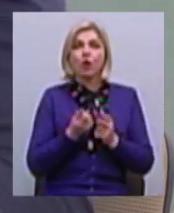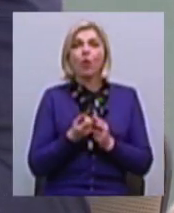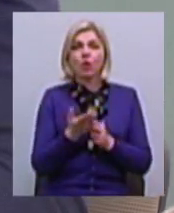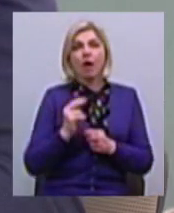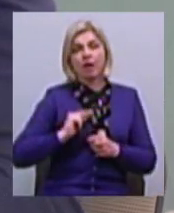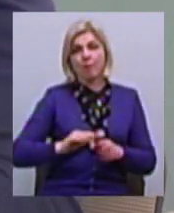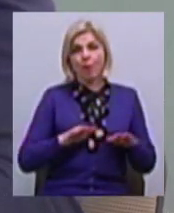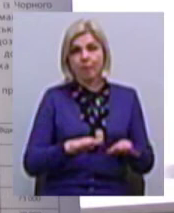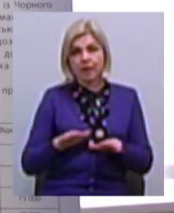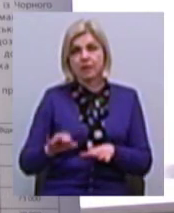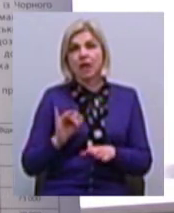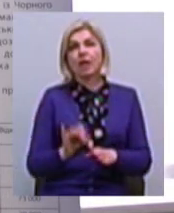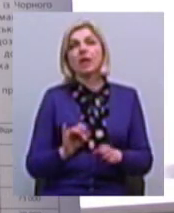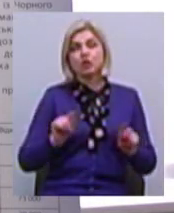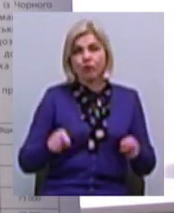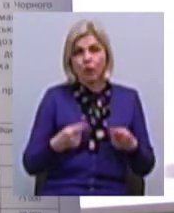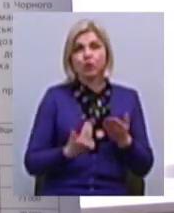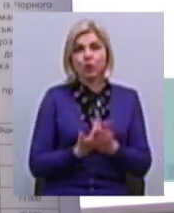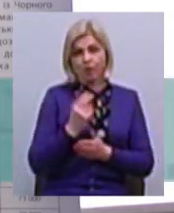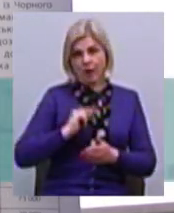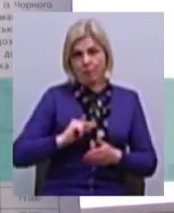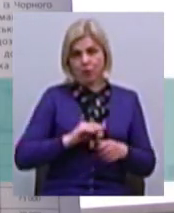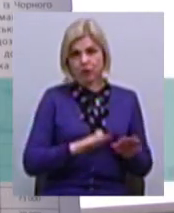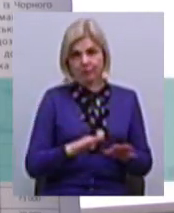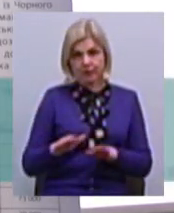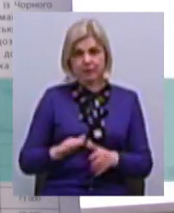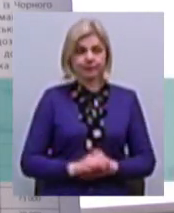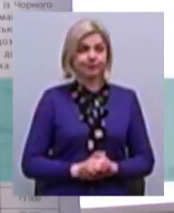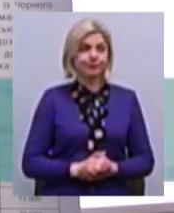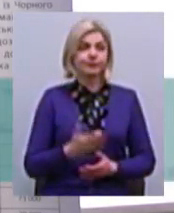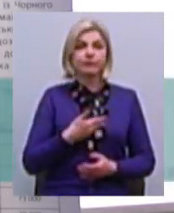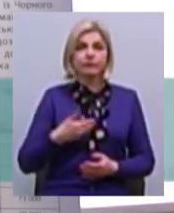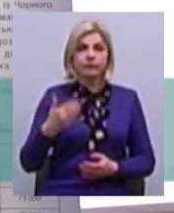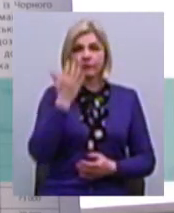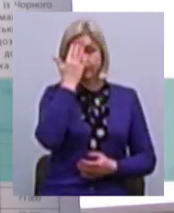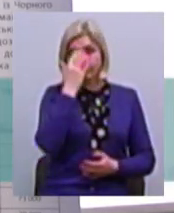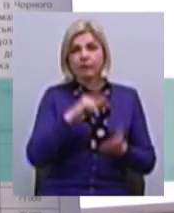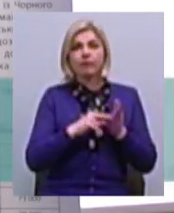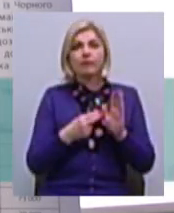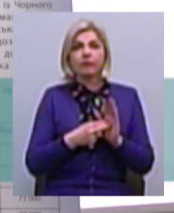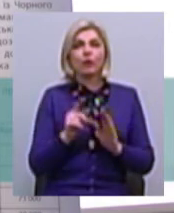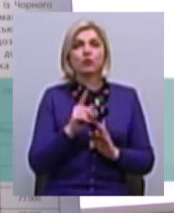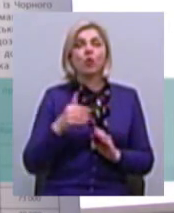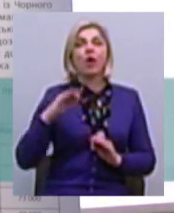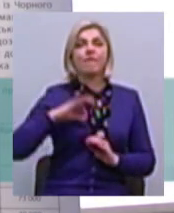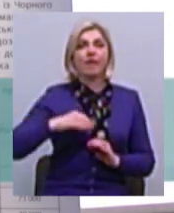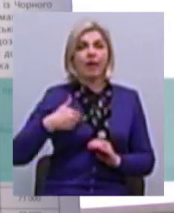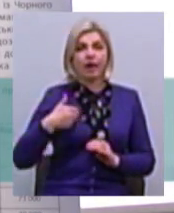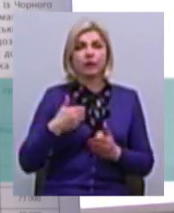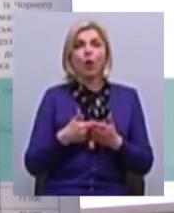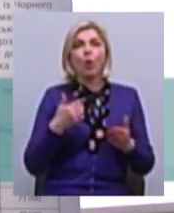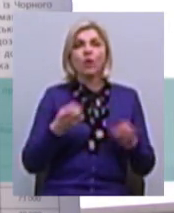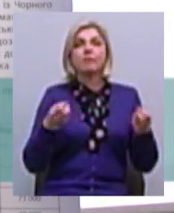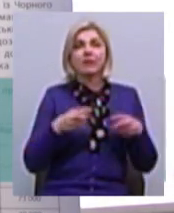місць і створення нових. Ми прогнозуємо, що мультиплікатор ефекту від концесії, прийнятої